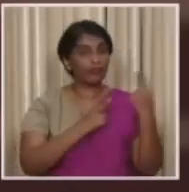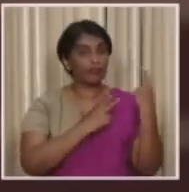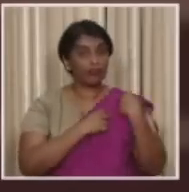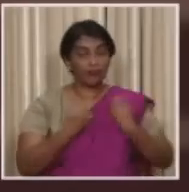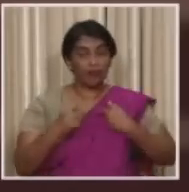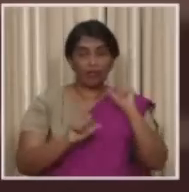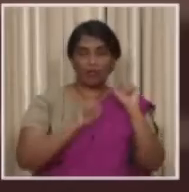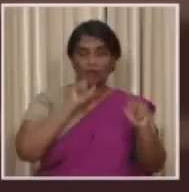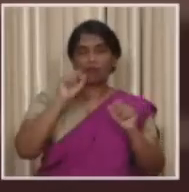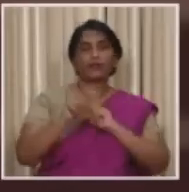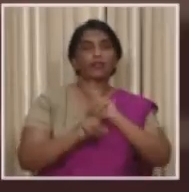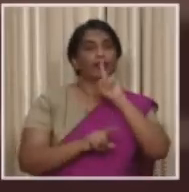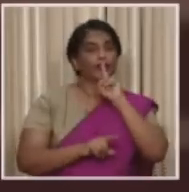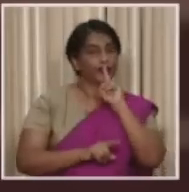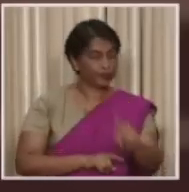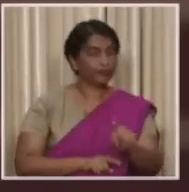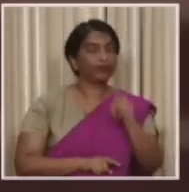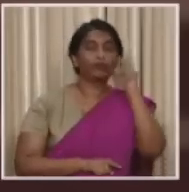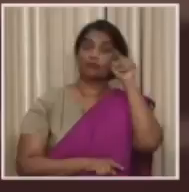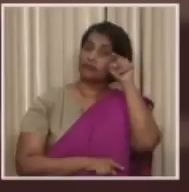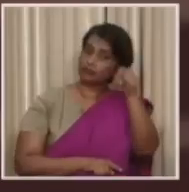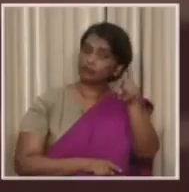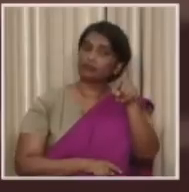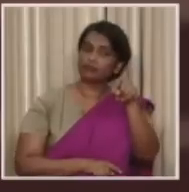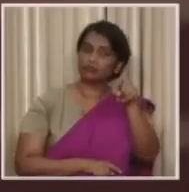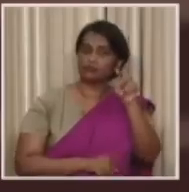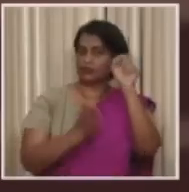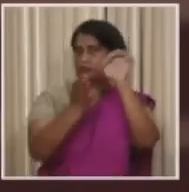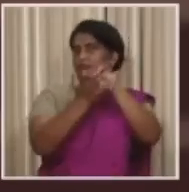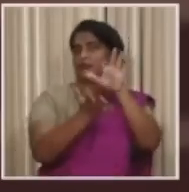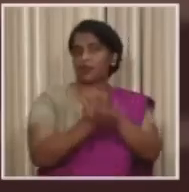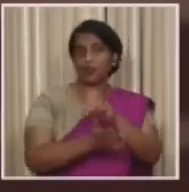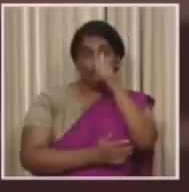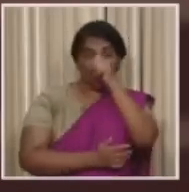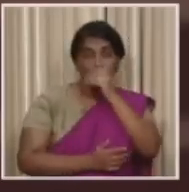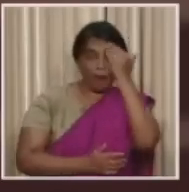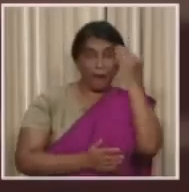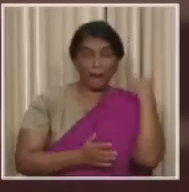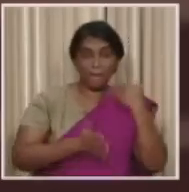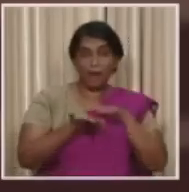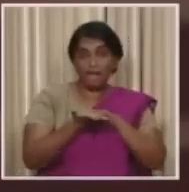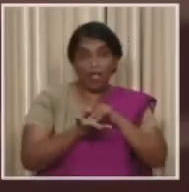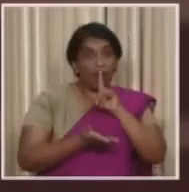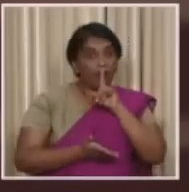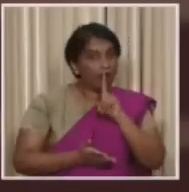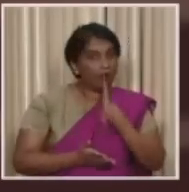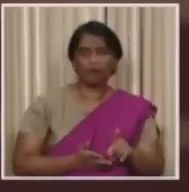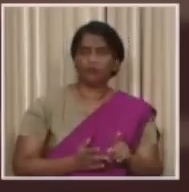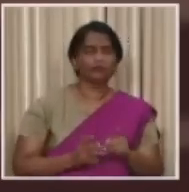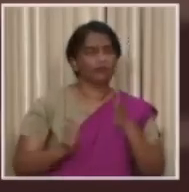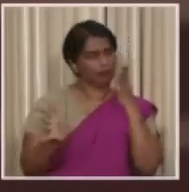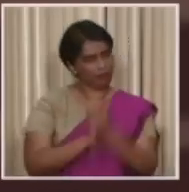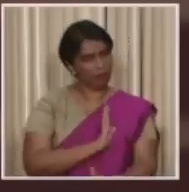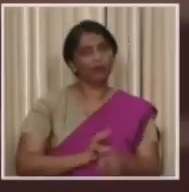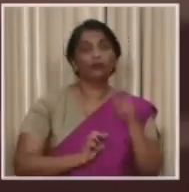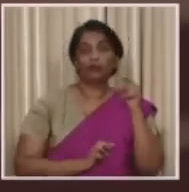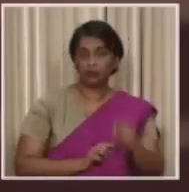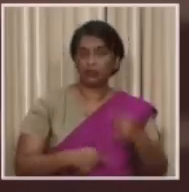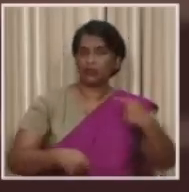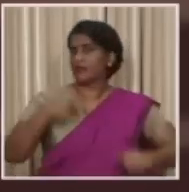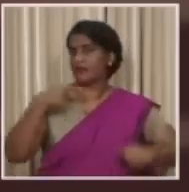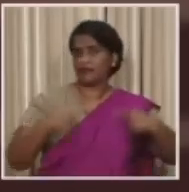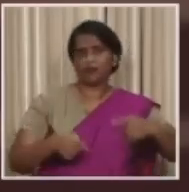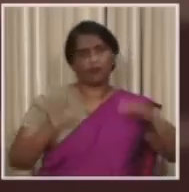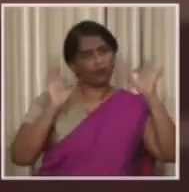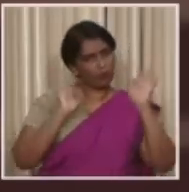නම් ටික ඉදිරිපත් කරාම එතනින් ඇති නම් කරලා තියෙන. ඒ නිසා හොරාගේ අම්මගේ පේන අහනවා නම් කවුරු පත් කරත් ඒක වෙනවා. ඒ නිසා මේක විවාදයකට